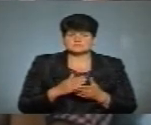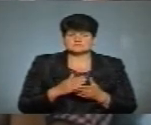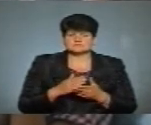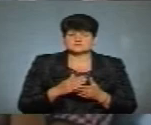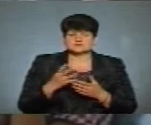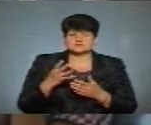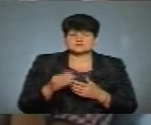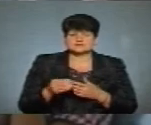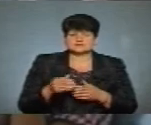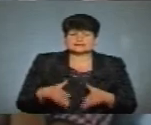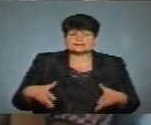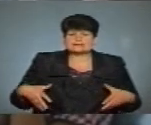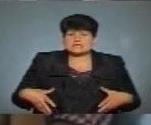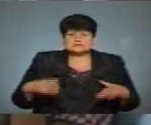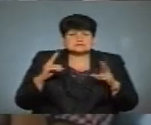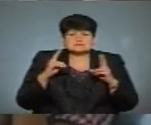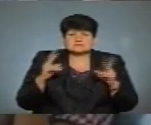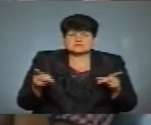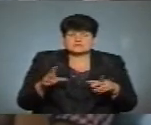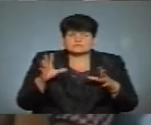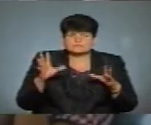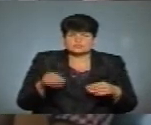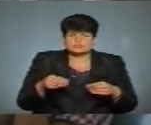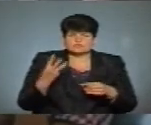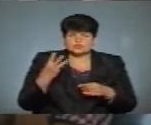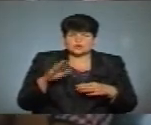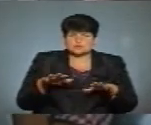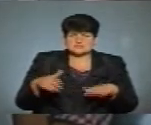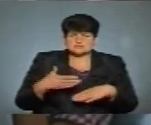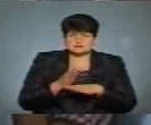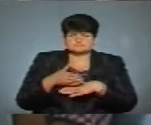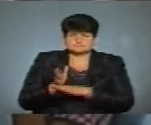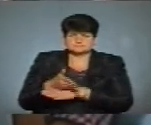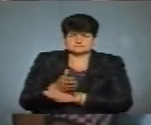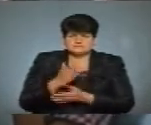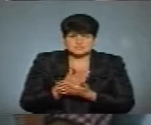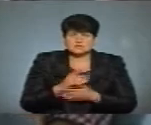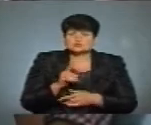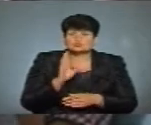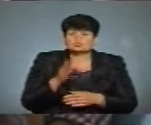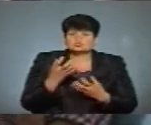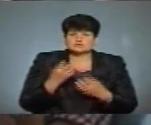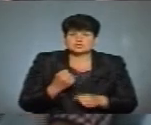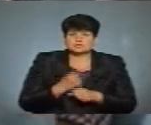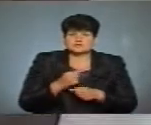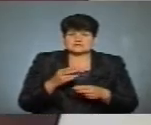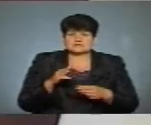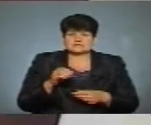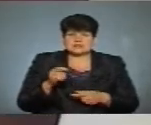і ще таз, не знаю, що з тазом, бо таз ще в трьох місцях похрещений, що воно дробили ще з тазом.